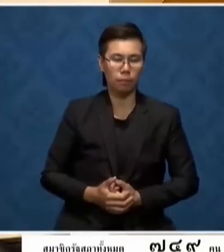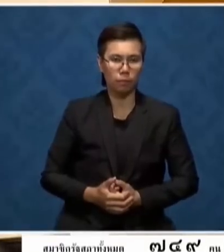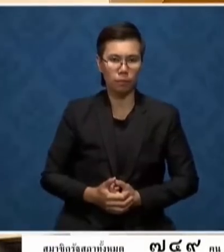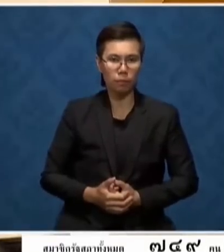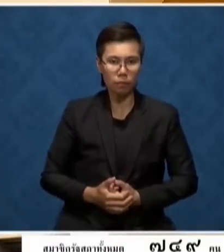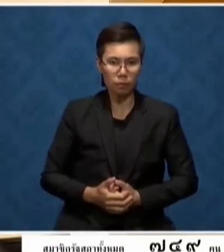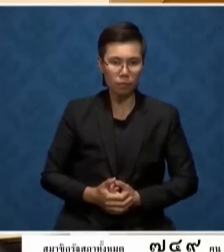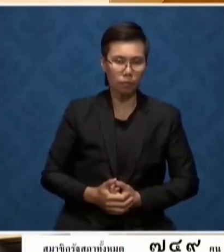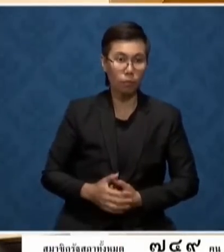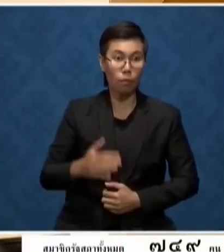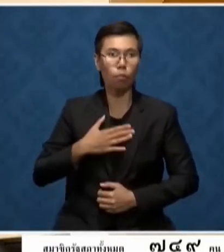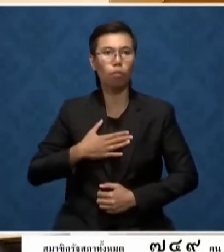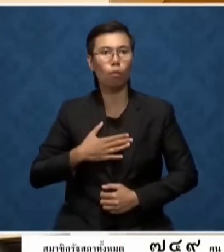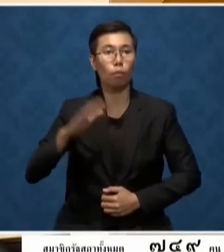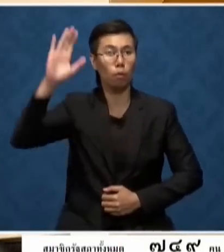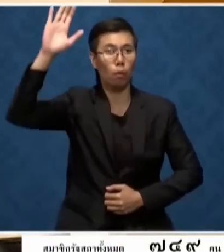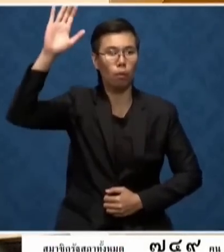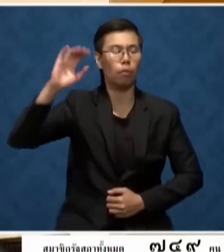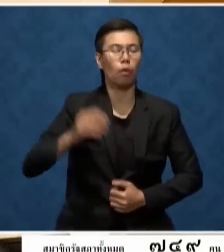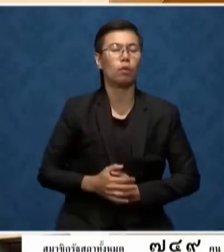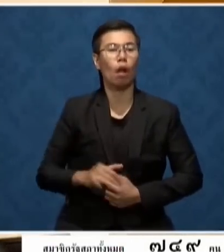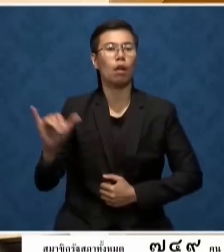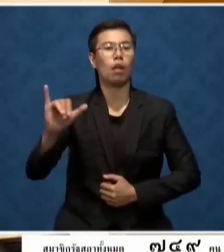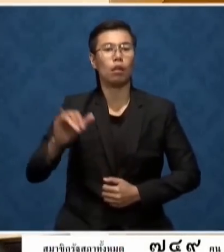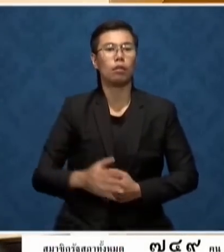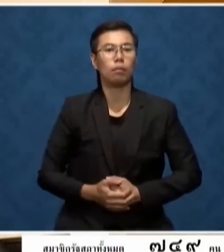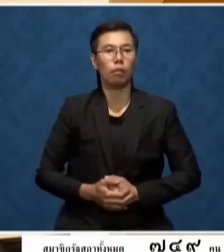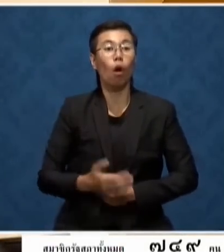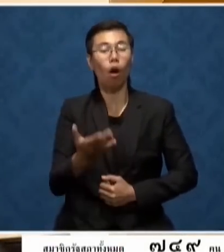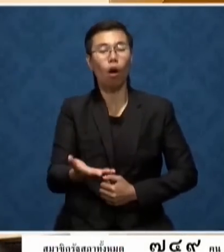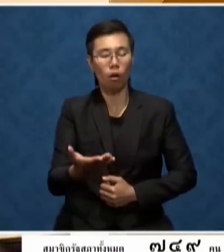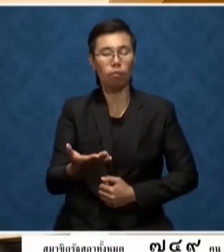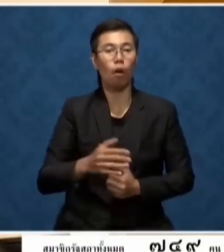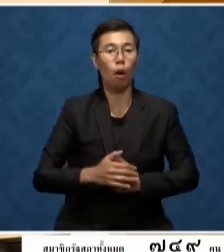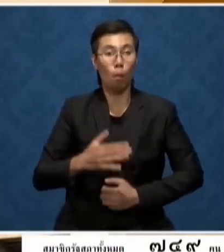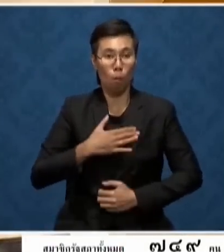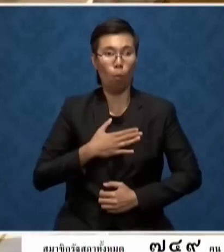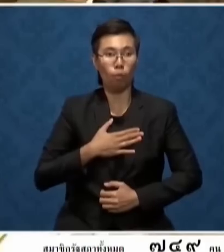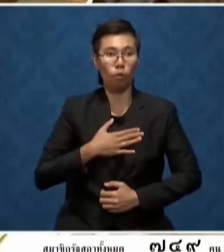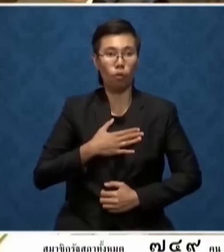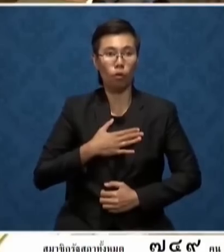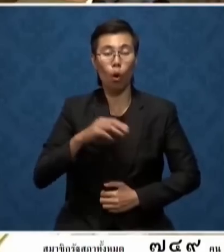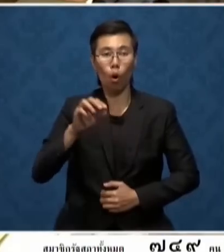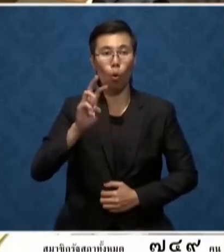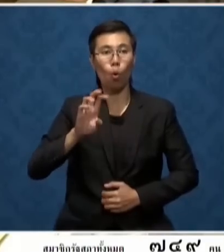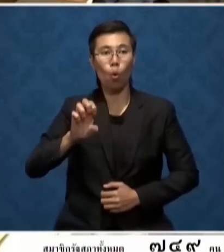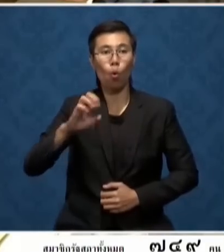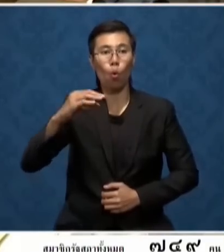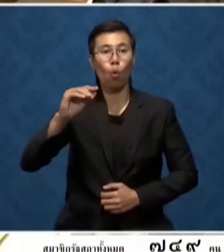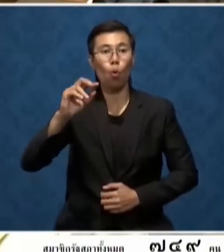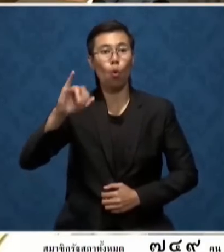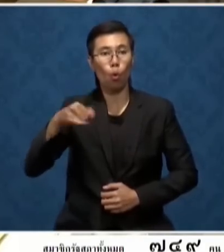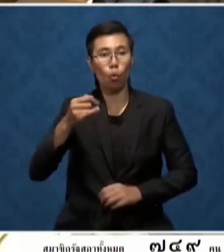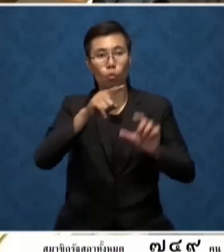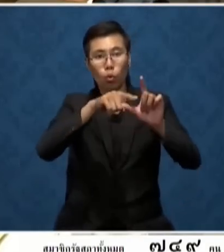ท่านประธานที่เคารพครับผมคุณวิโรจน์ขอเชิญครับท่านประธานที่เคารพครับผมวิโรจน์และคณะที่สอนผู้แทนราษฎรแบบบัญชีรายชื่อพรรค